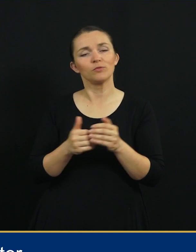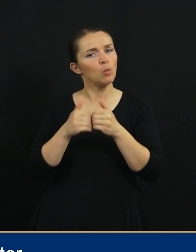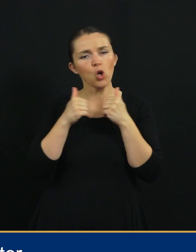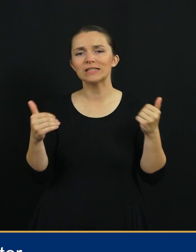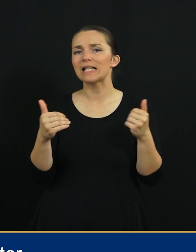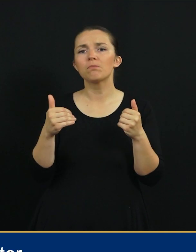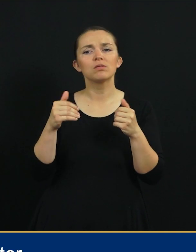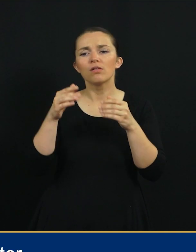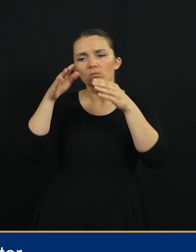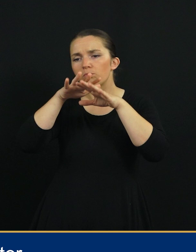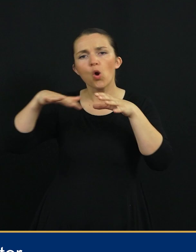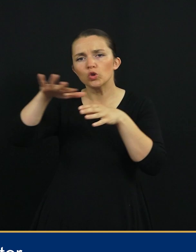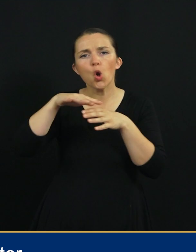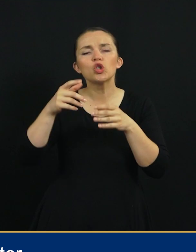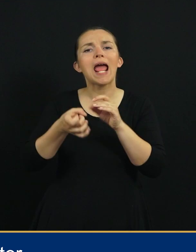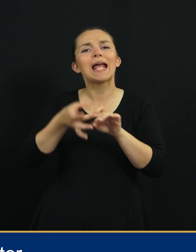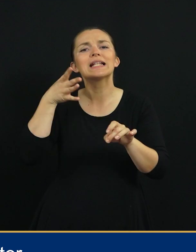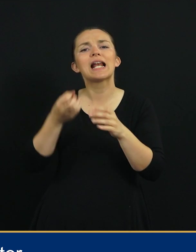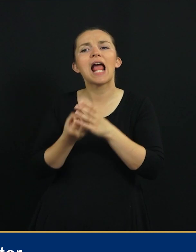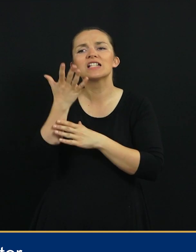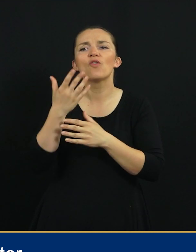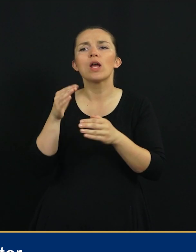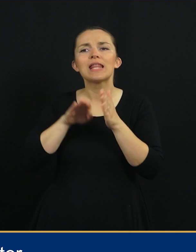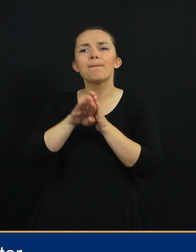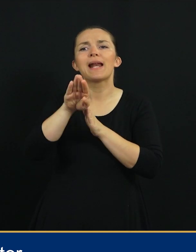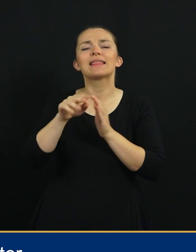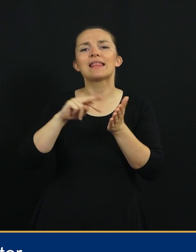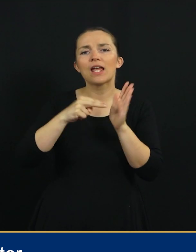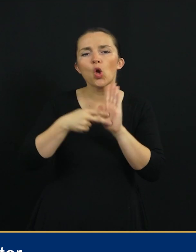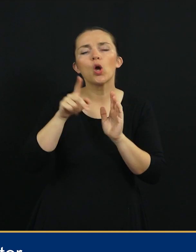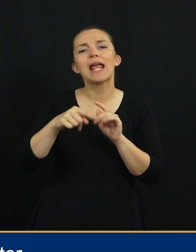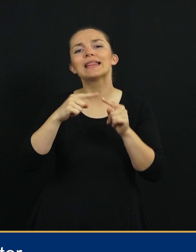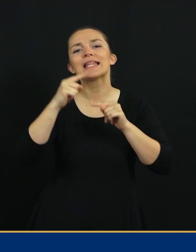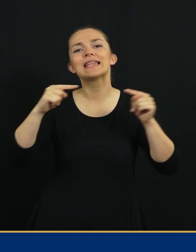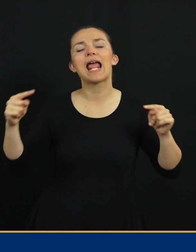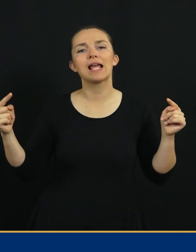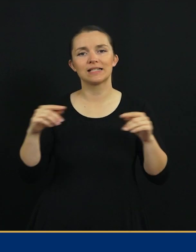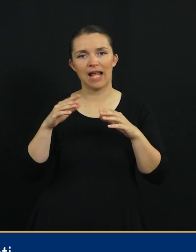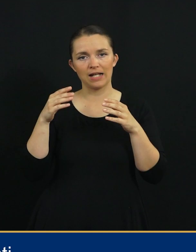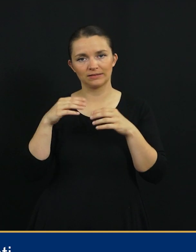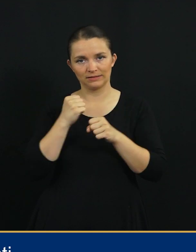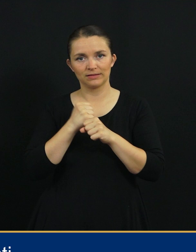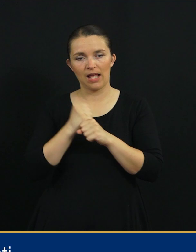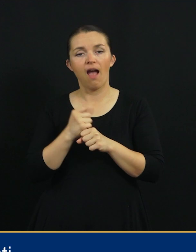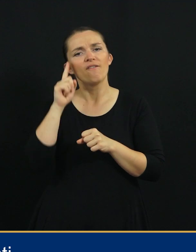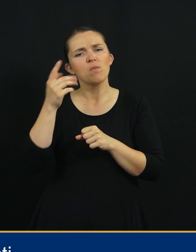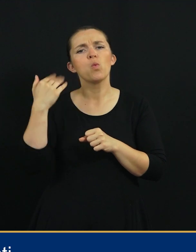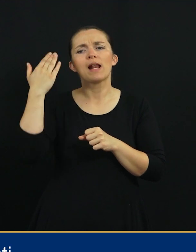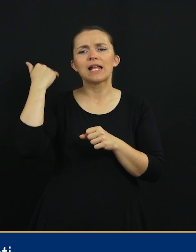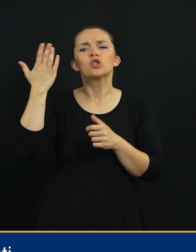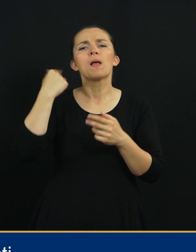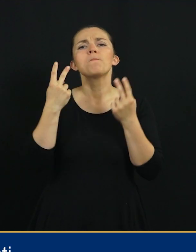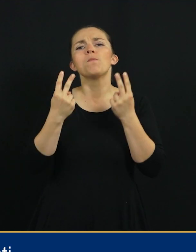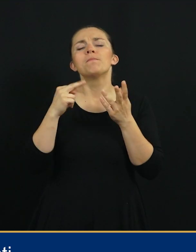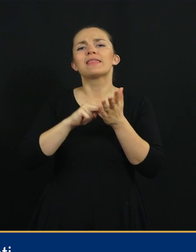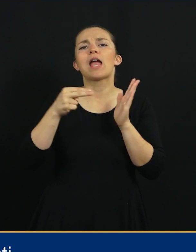Posebno dimenzijo prinaša hiter razvoj napredne tehnologije in digitalizacije. Vemo, da so bile v preteklosti